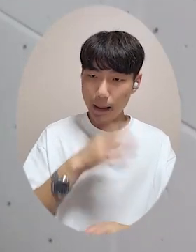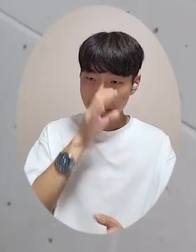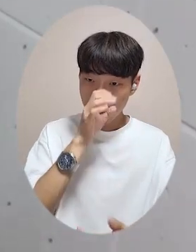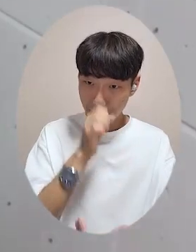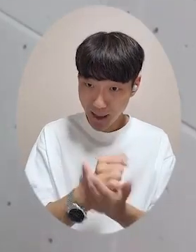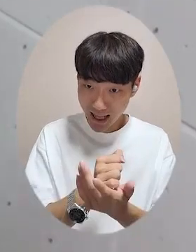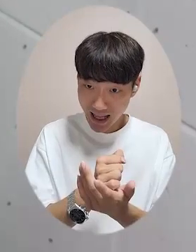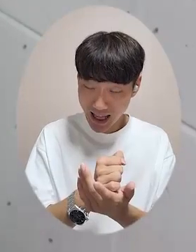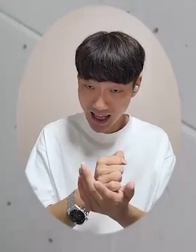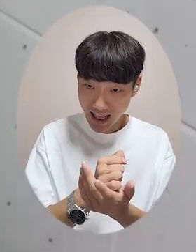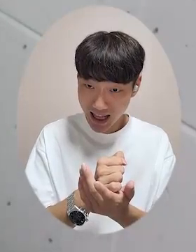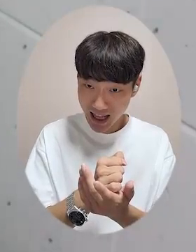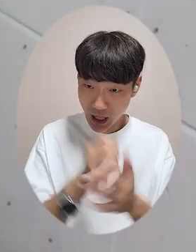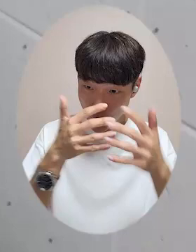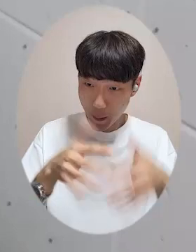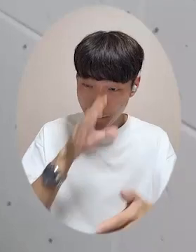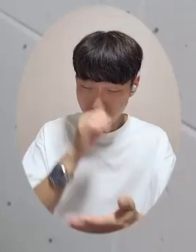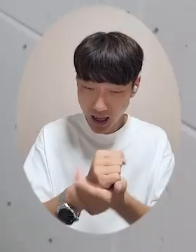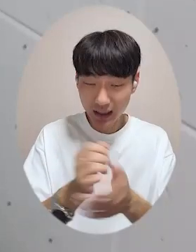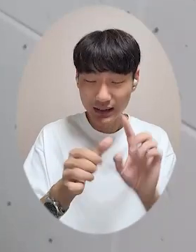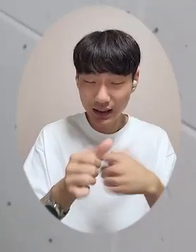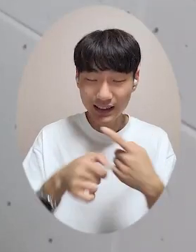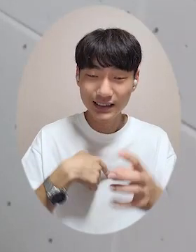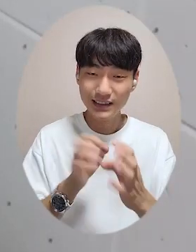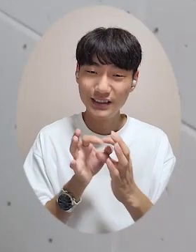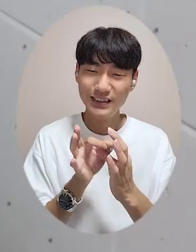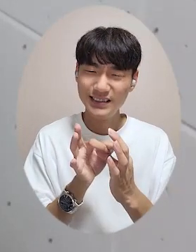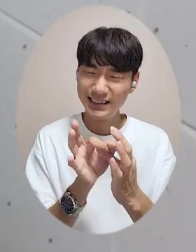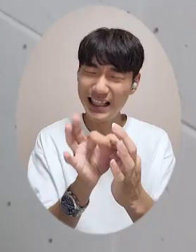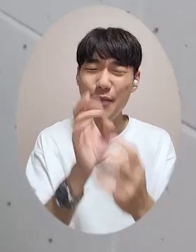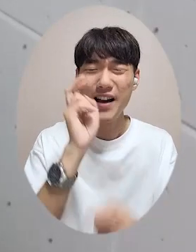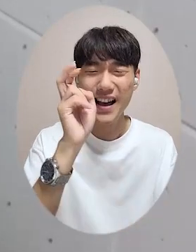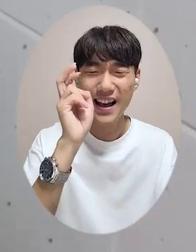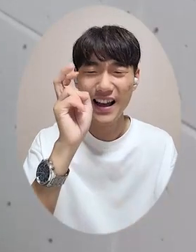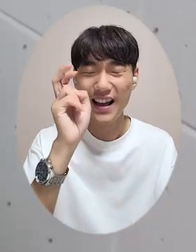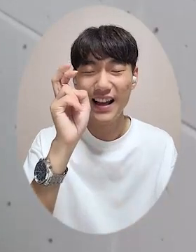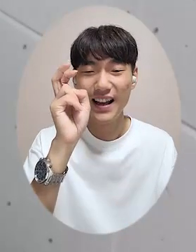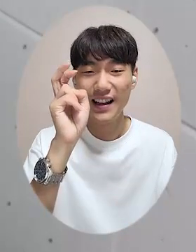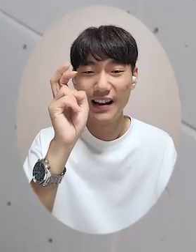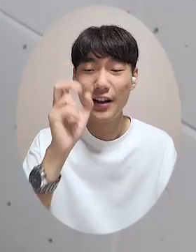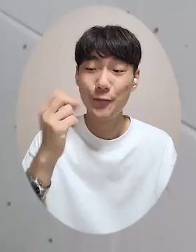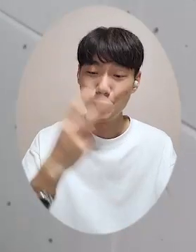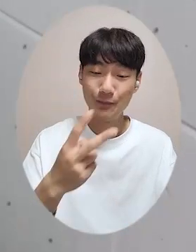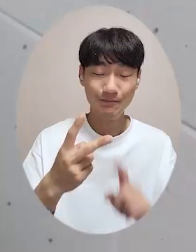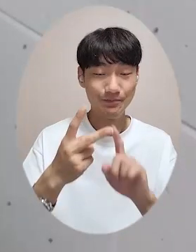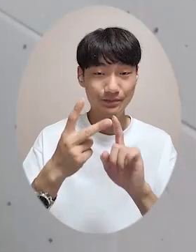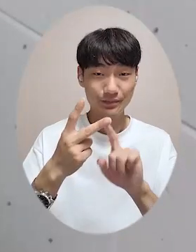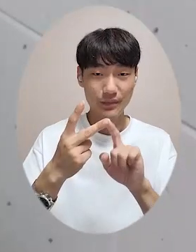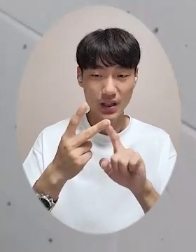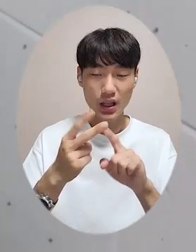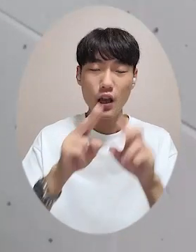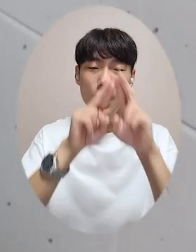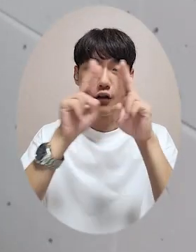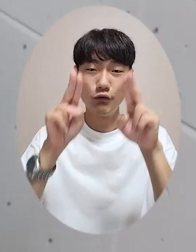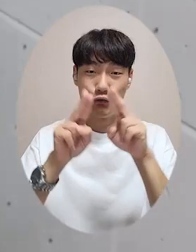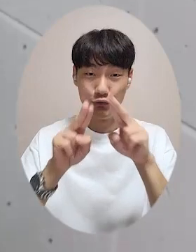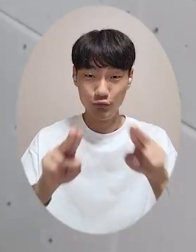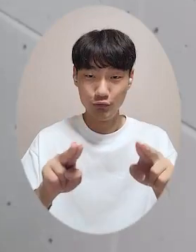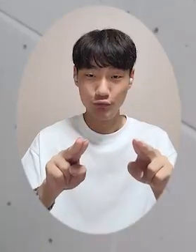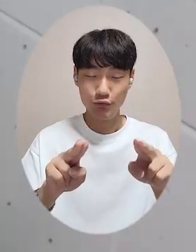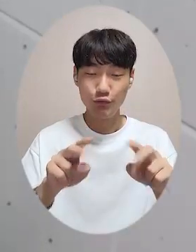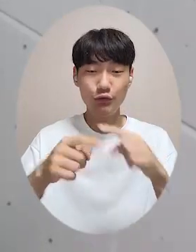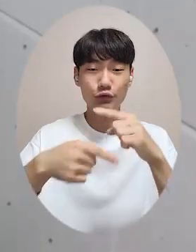적합한데 하면 그거를 계속 이어나갈 수 있을 것 같은데 그것도 있고 두 번째는 이제 국제서를